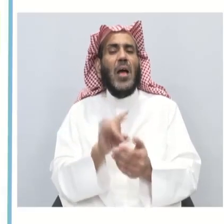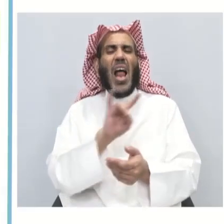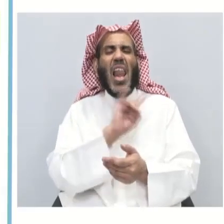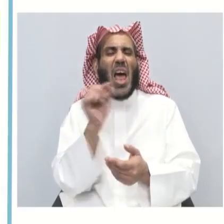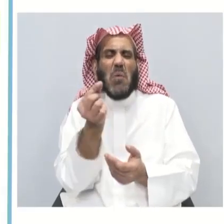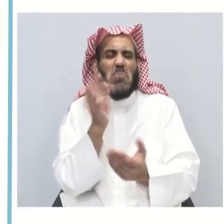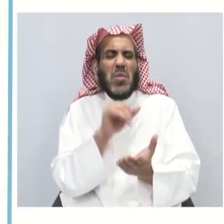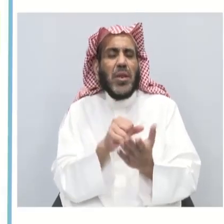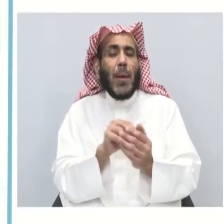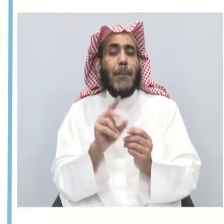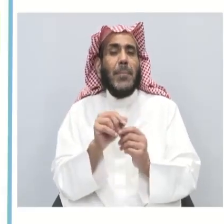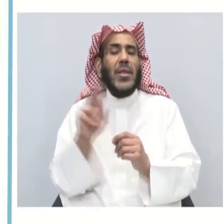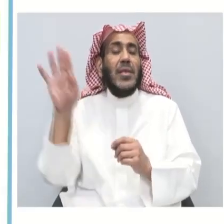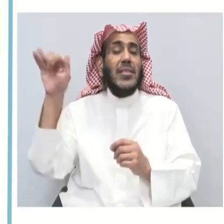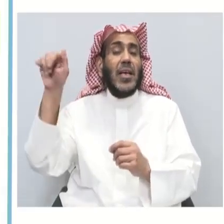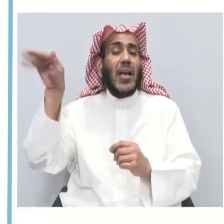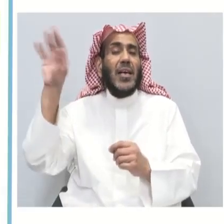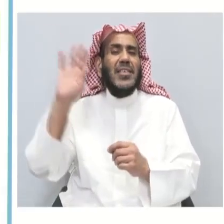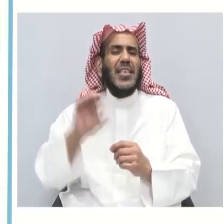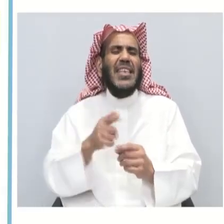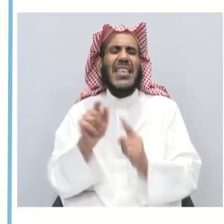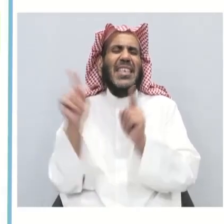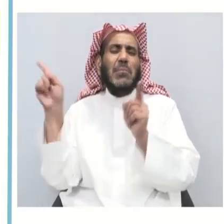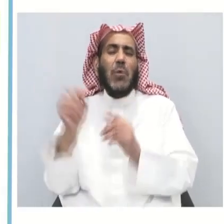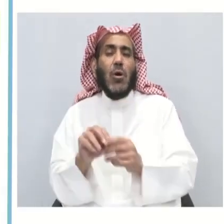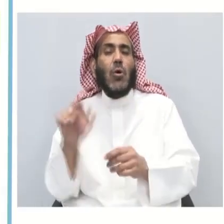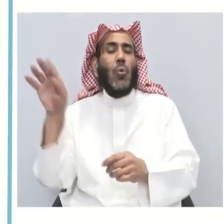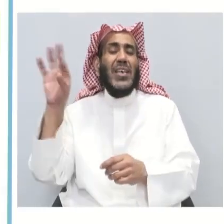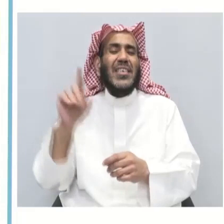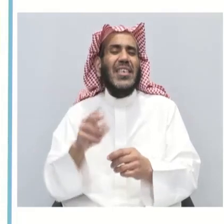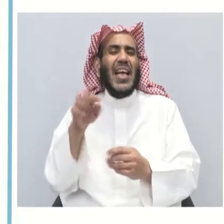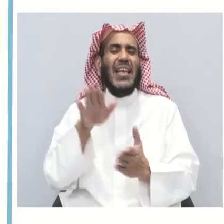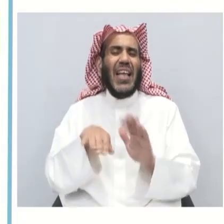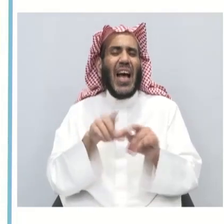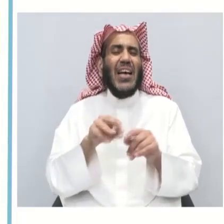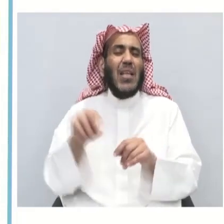اللابذرية مثل السرخسيات، حزازيات قدم الذئب